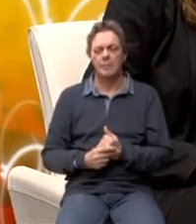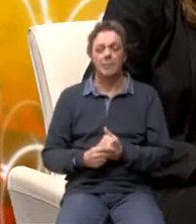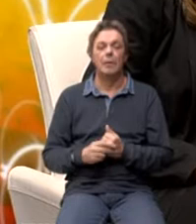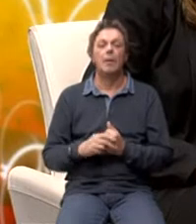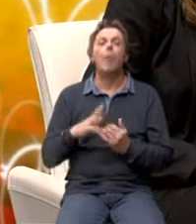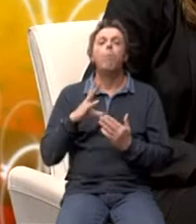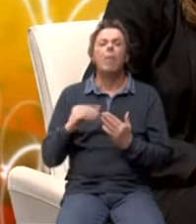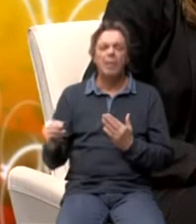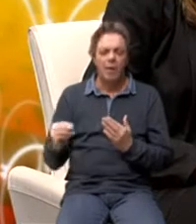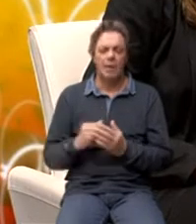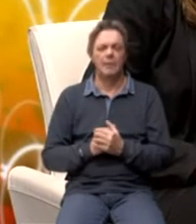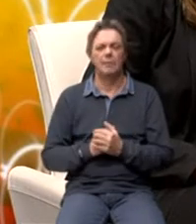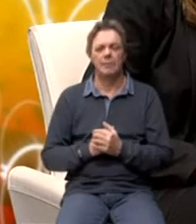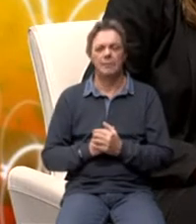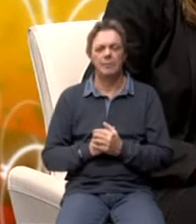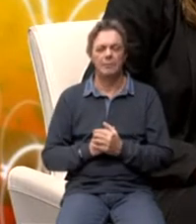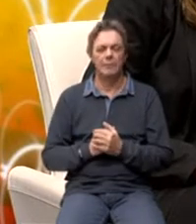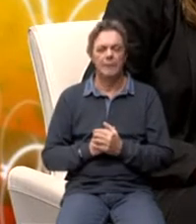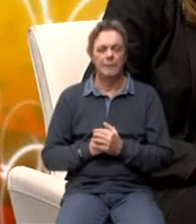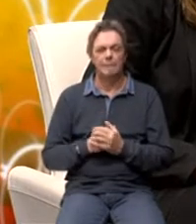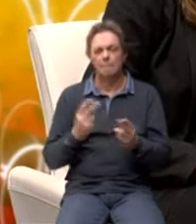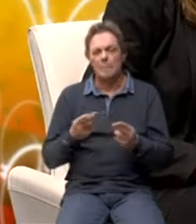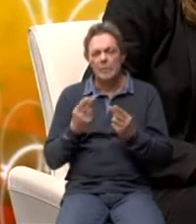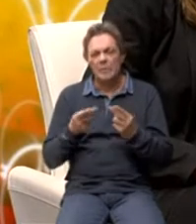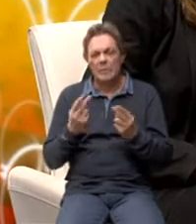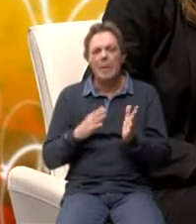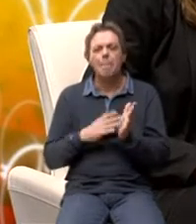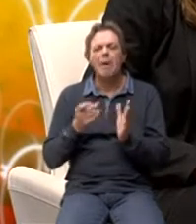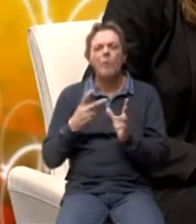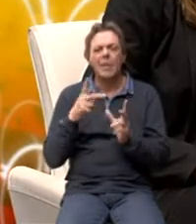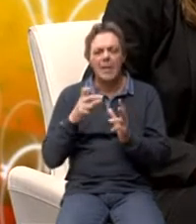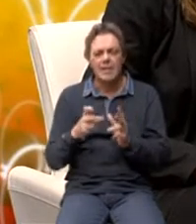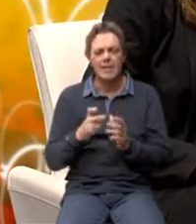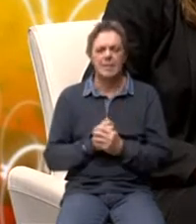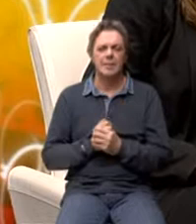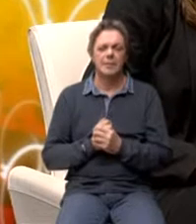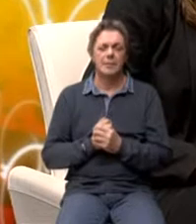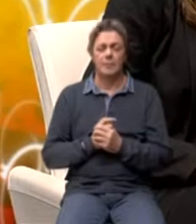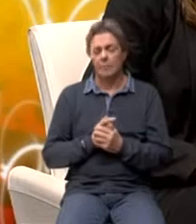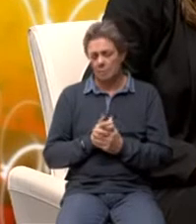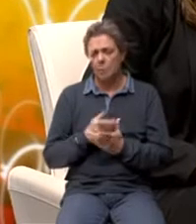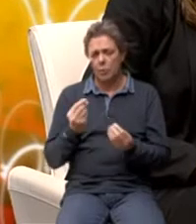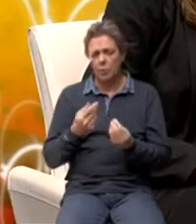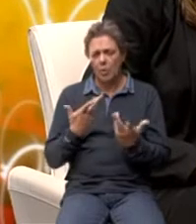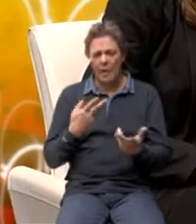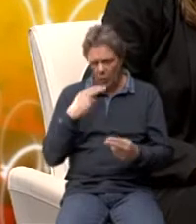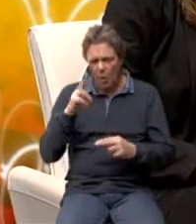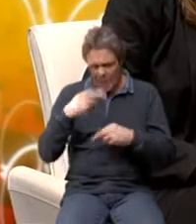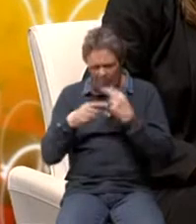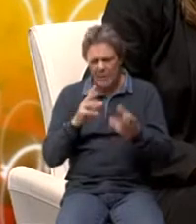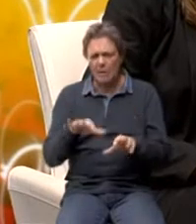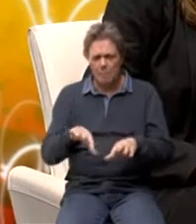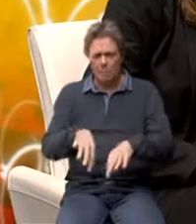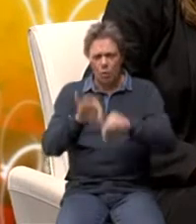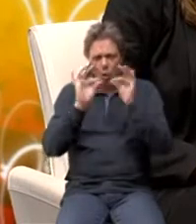blitve i tako dalje, matovilca. To su neke stvari koje se onda mogu analitički otkriti, vidjeti da li je taj